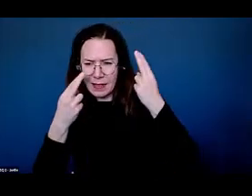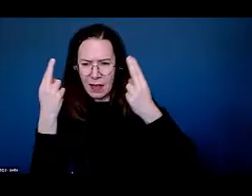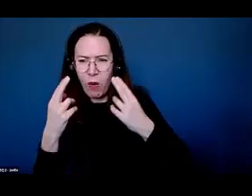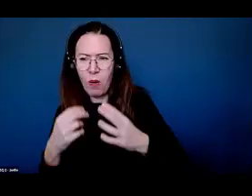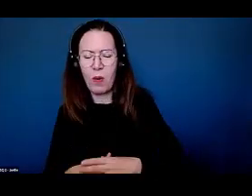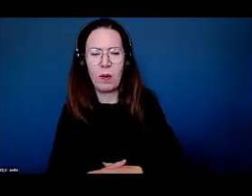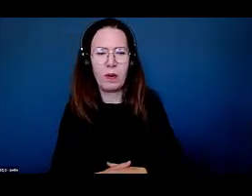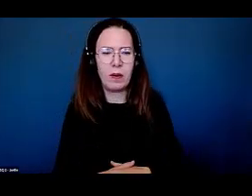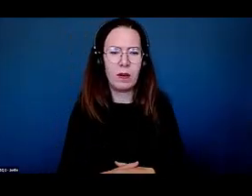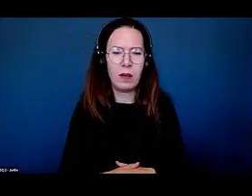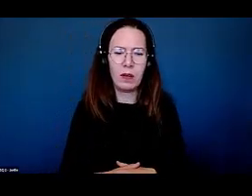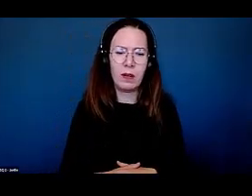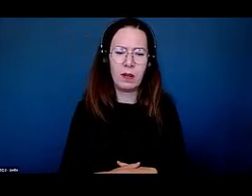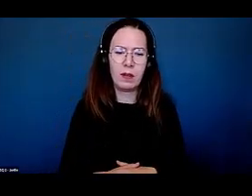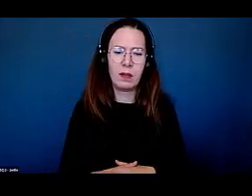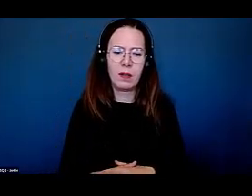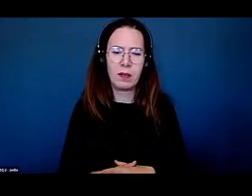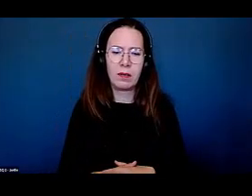réflexion.